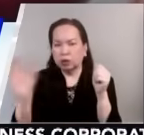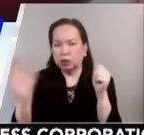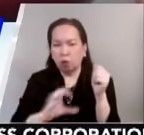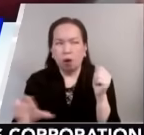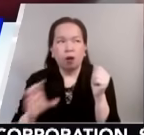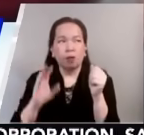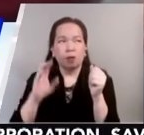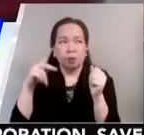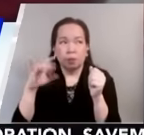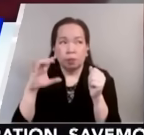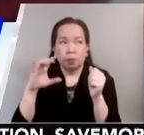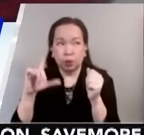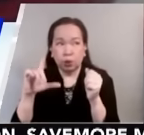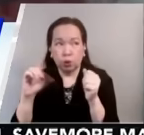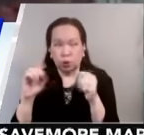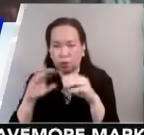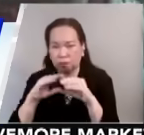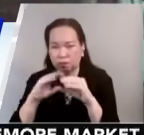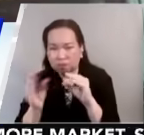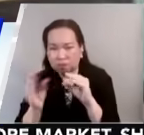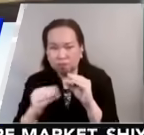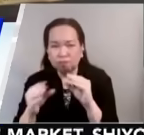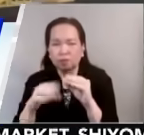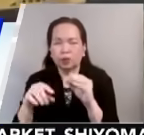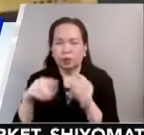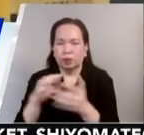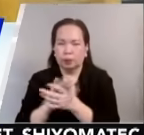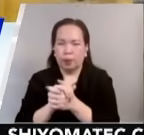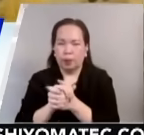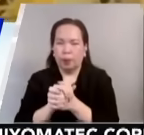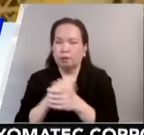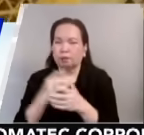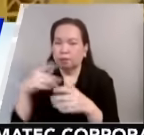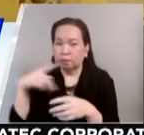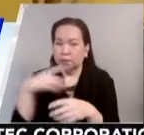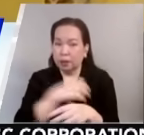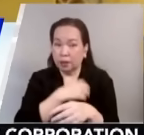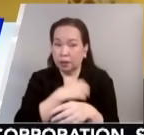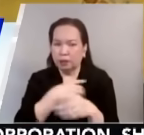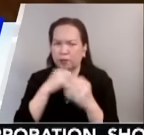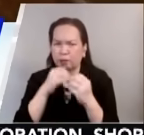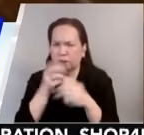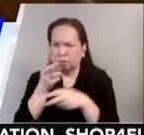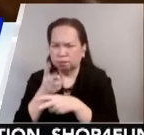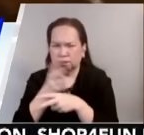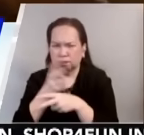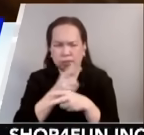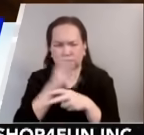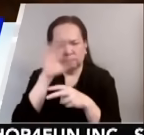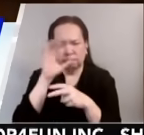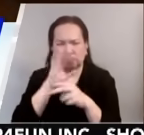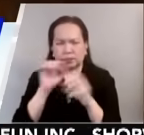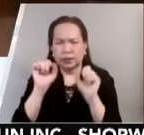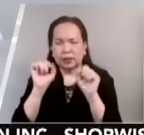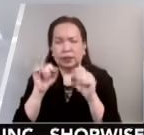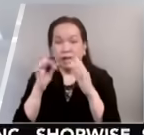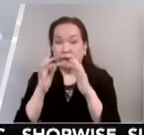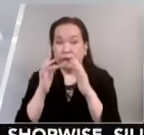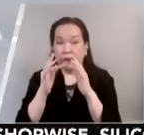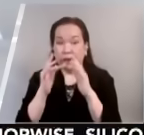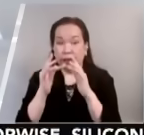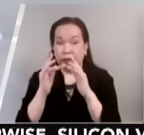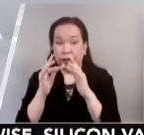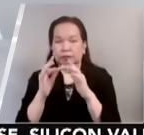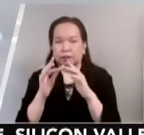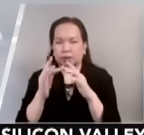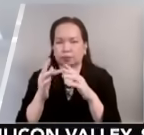reklamo ang mga suspect na wala pang pahayag ang PNP pinalakas daw ang pagbabantay sa mga online bentaha ng mga ilegal na paputok as